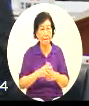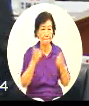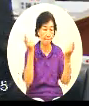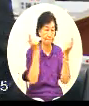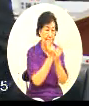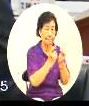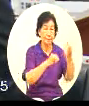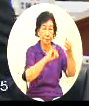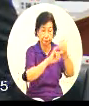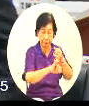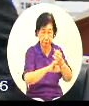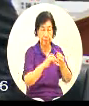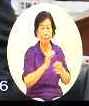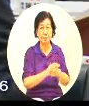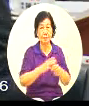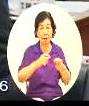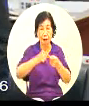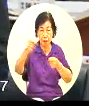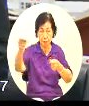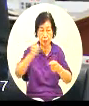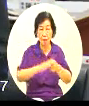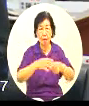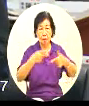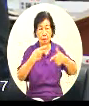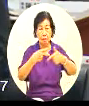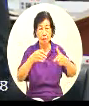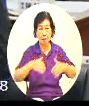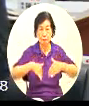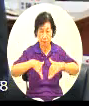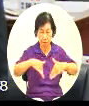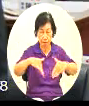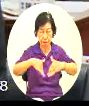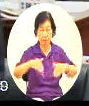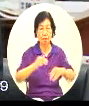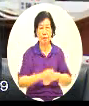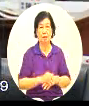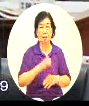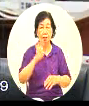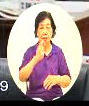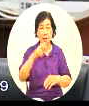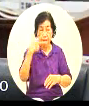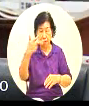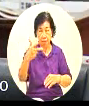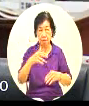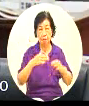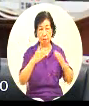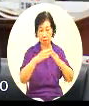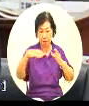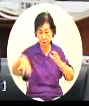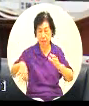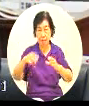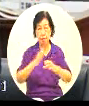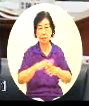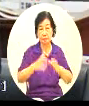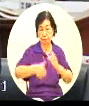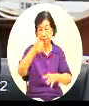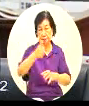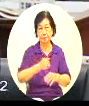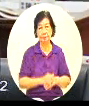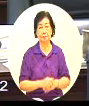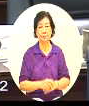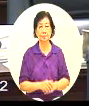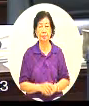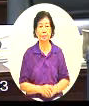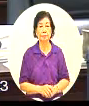咱永仁街即目前担任咱北外47年的这个领导。伊咧讲，人咧讲这